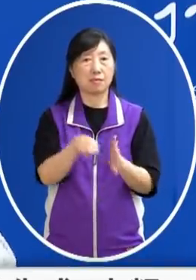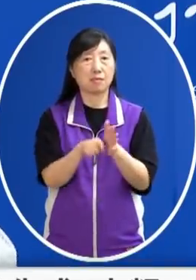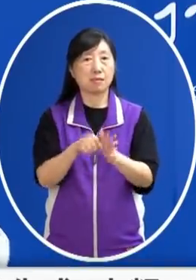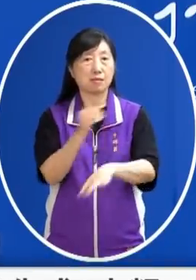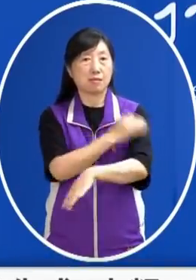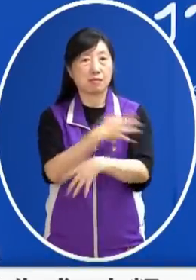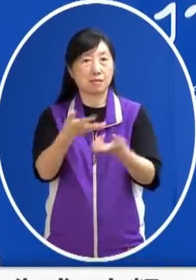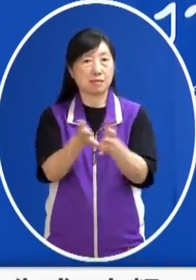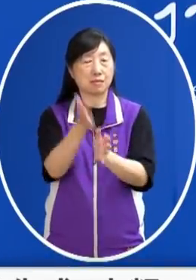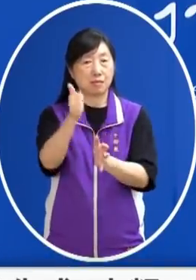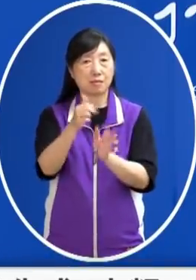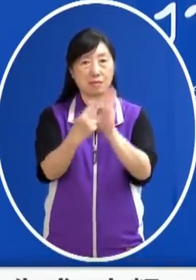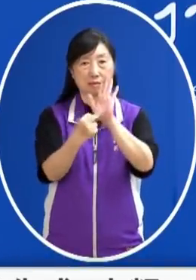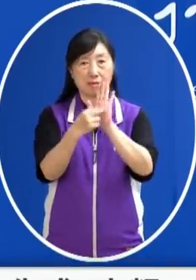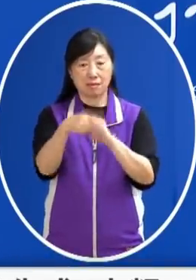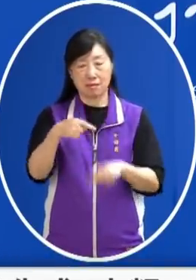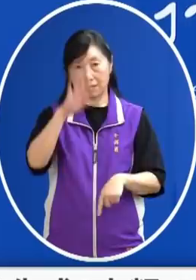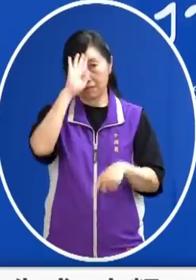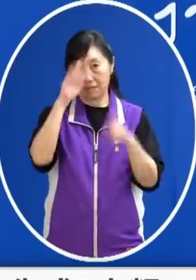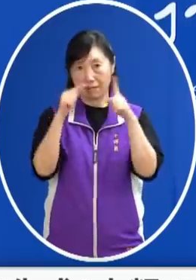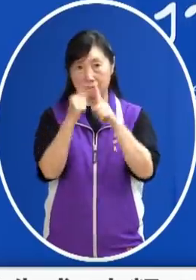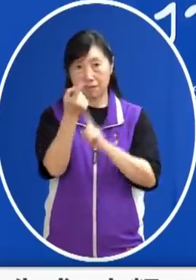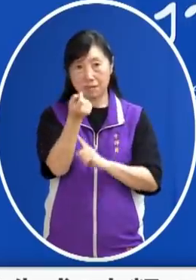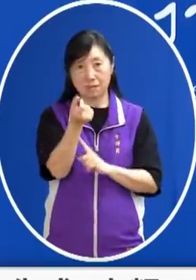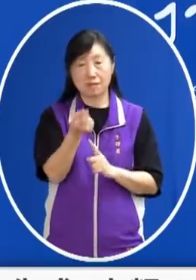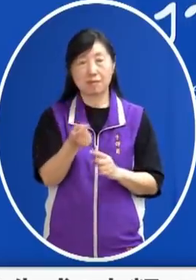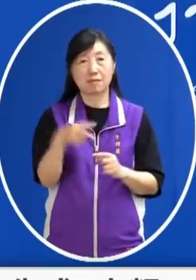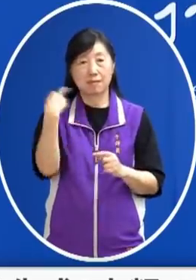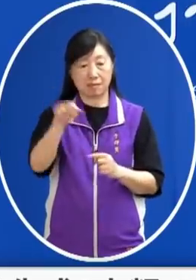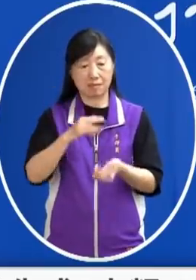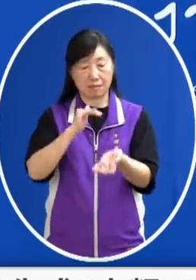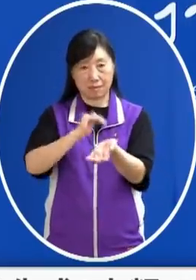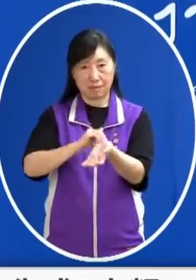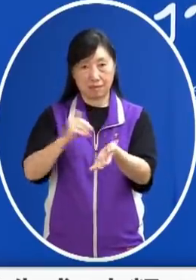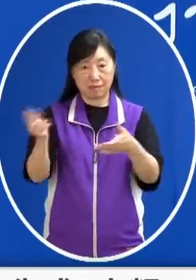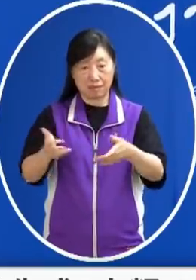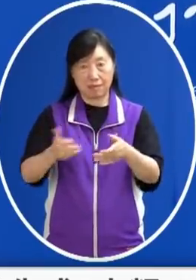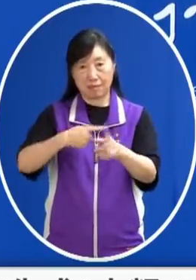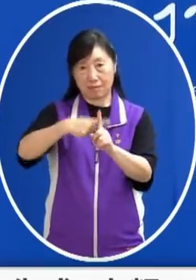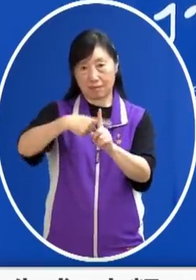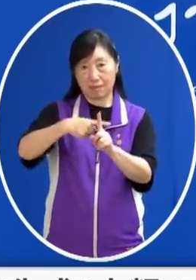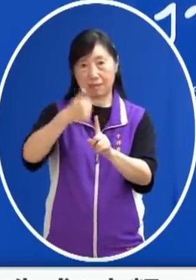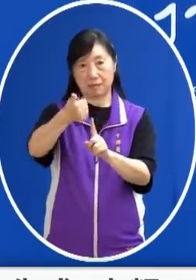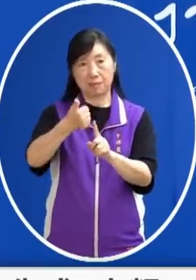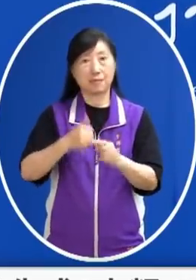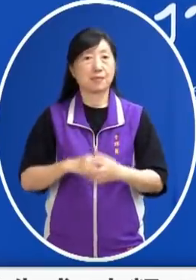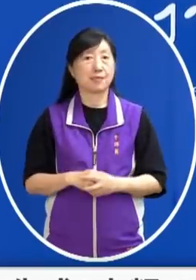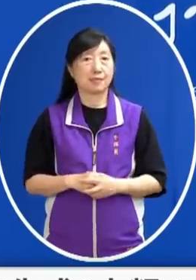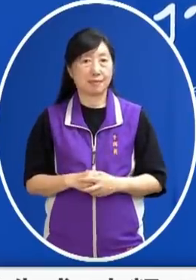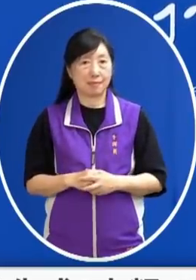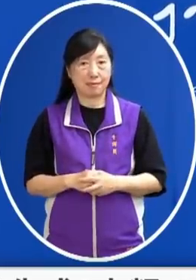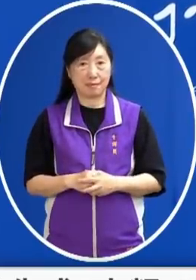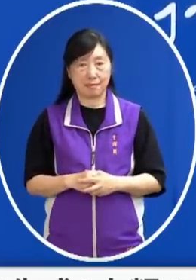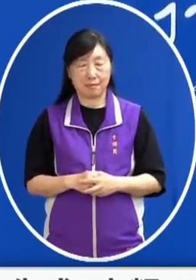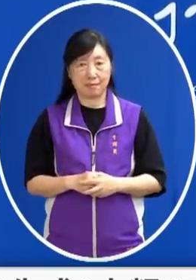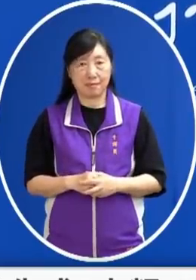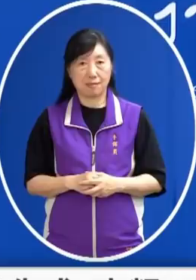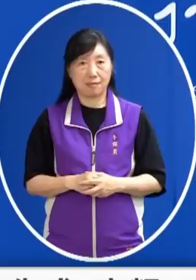清楚说，因为我们病人不多，那再加上我们本来的医疗照护的品质就是非常好，所以我们